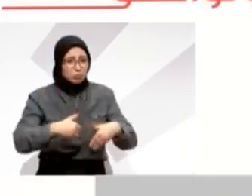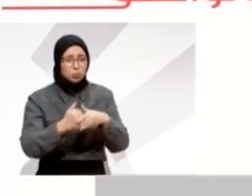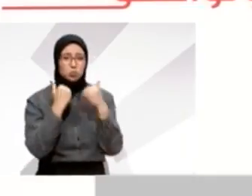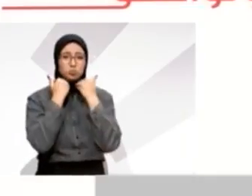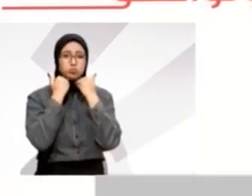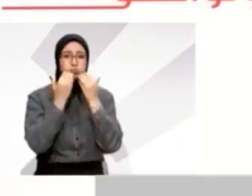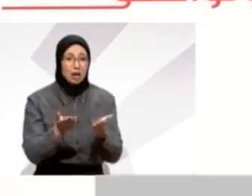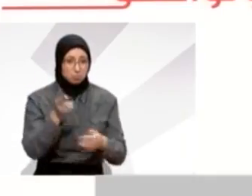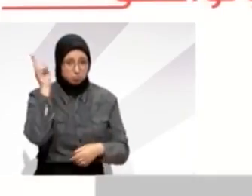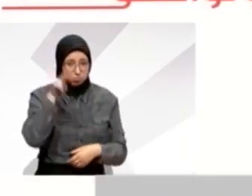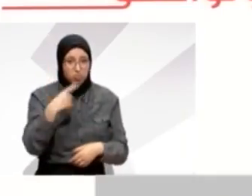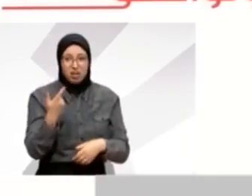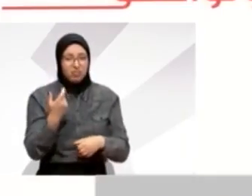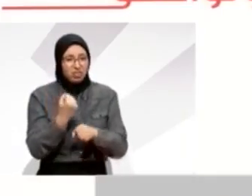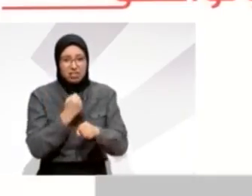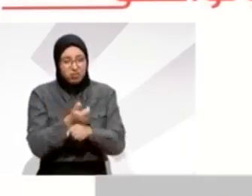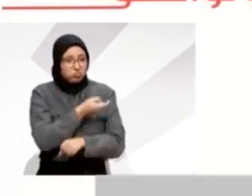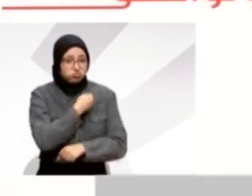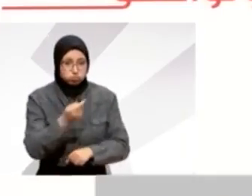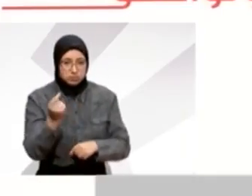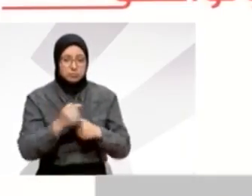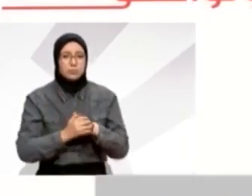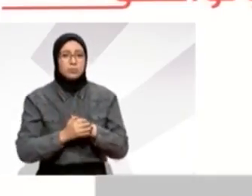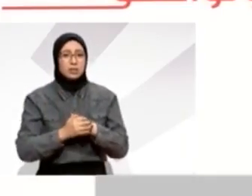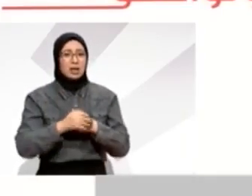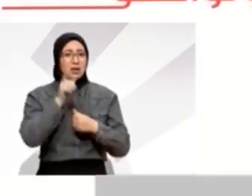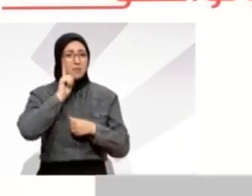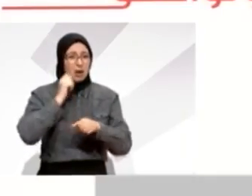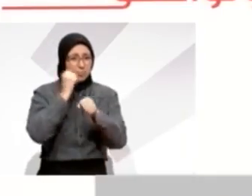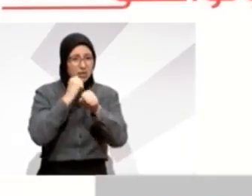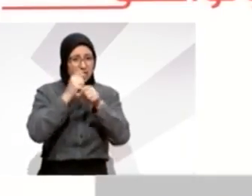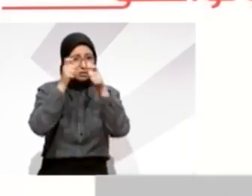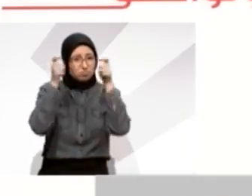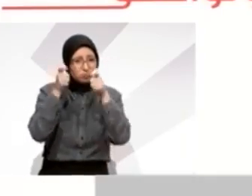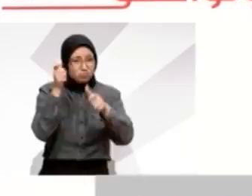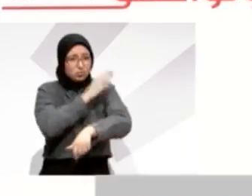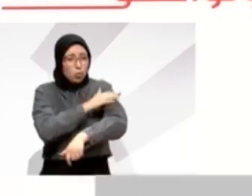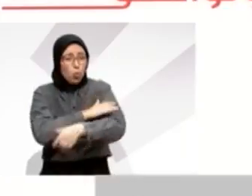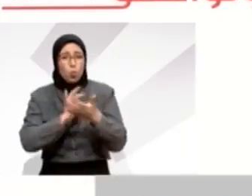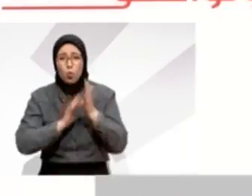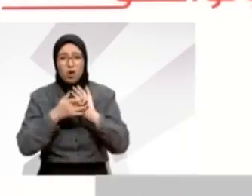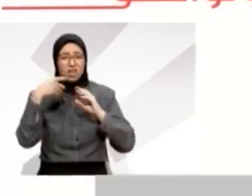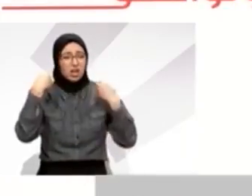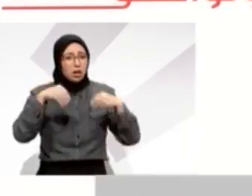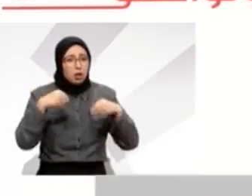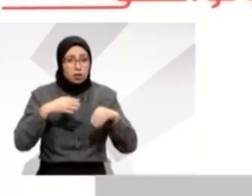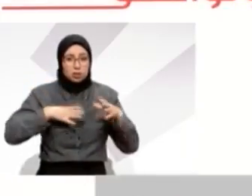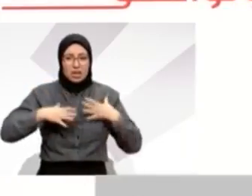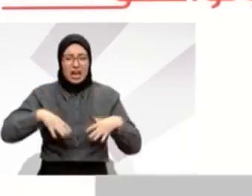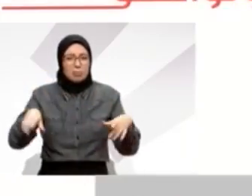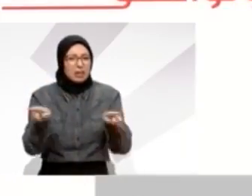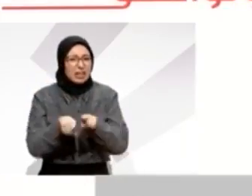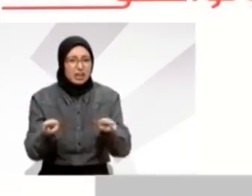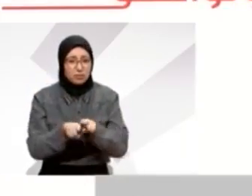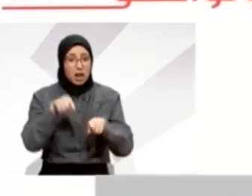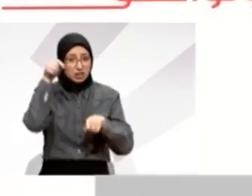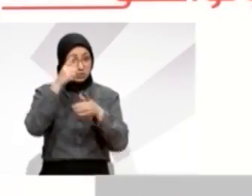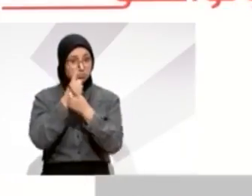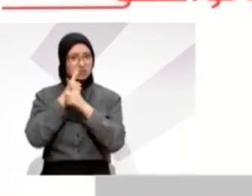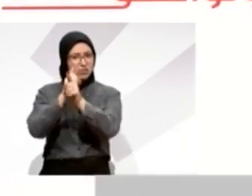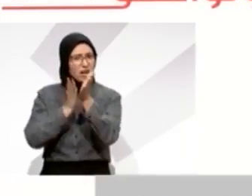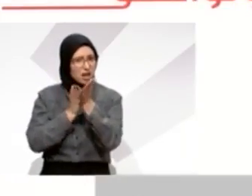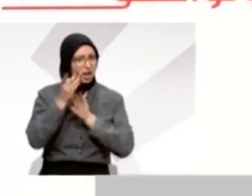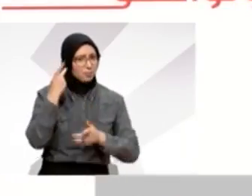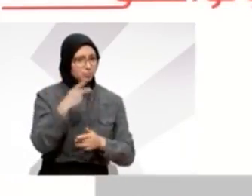العمل اللائق عن انسانه جاده في المصانع اللي هو ماتعبين واللي اه كيف كيف يضيفوا عليهم وعلى